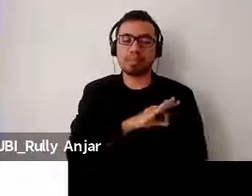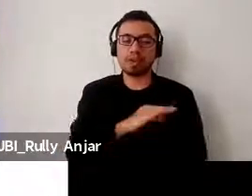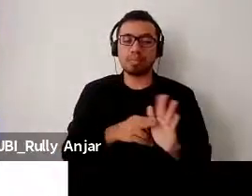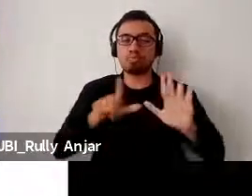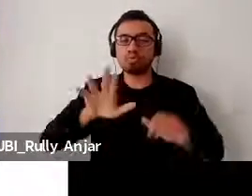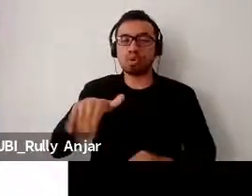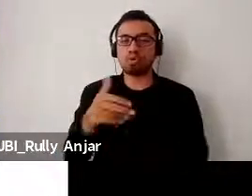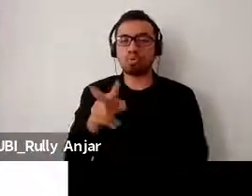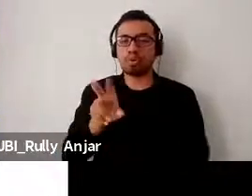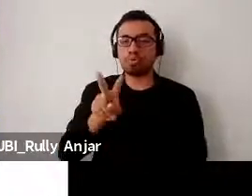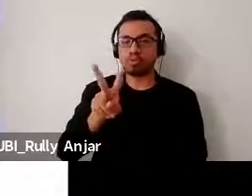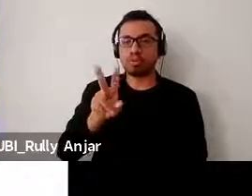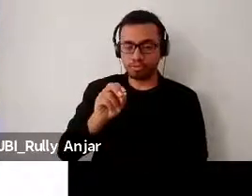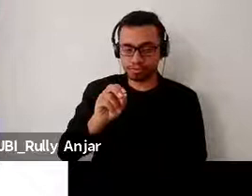itu